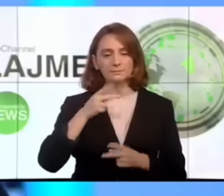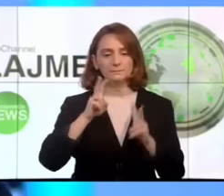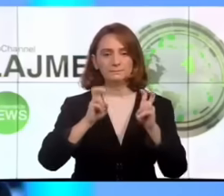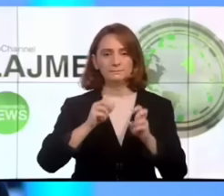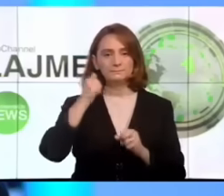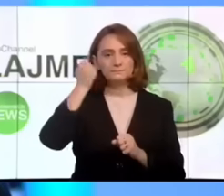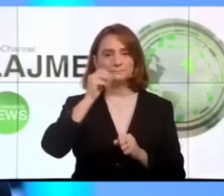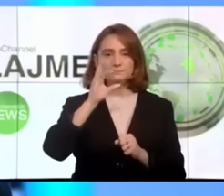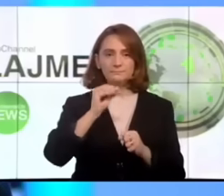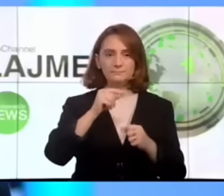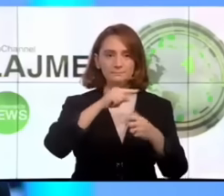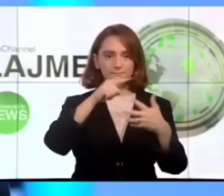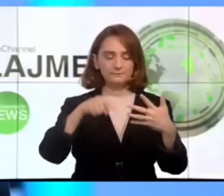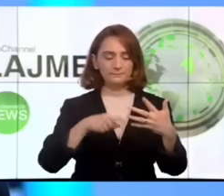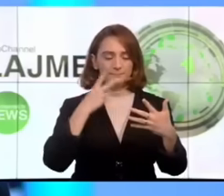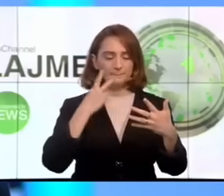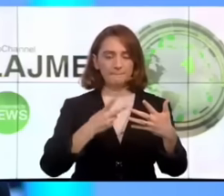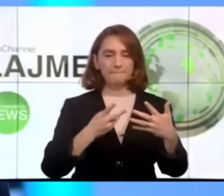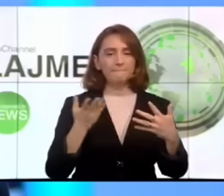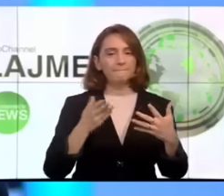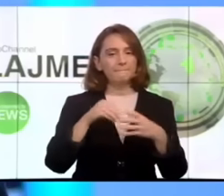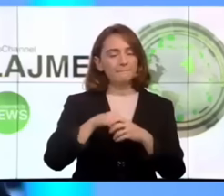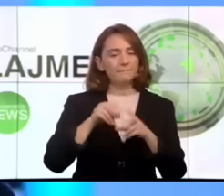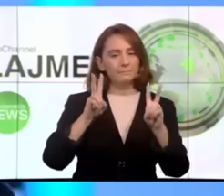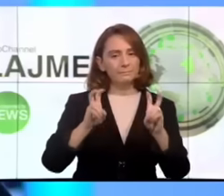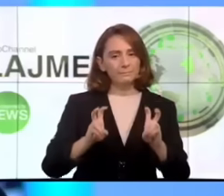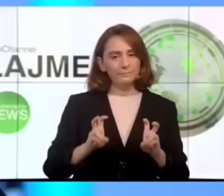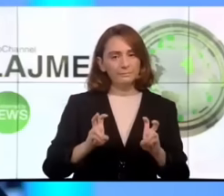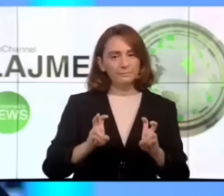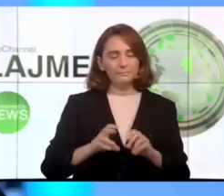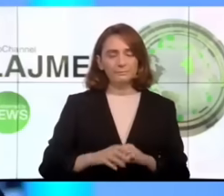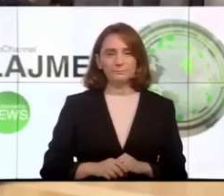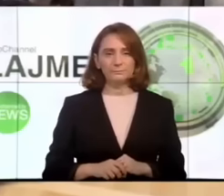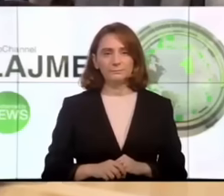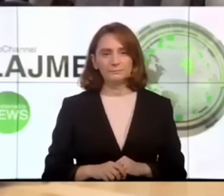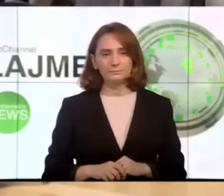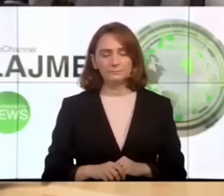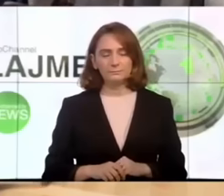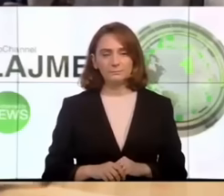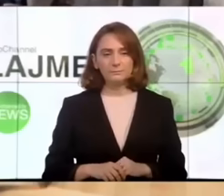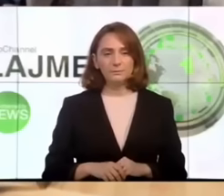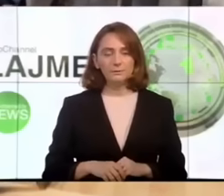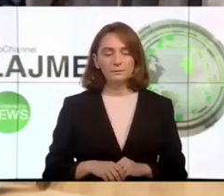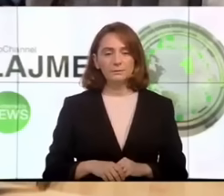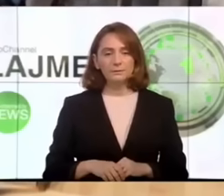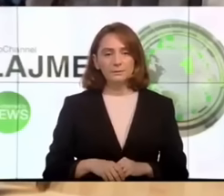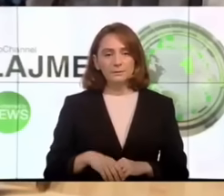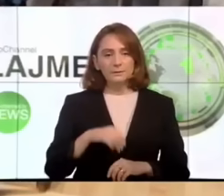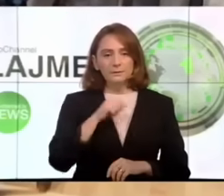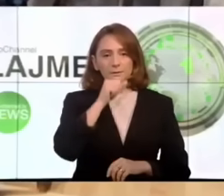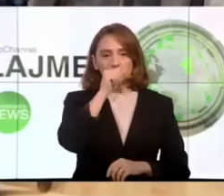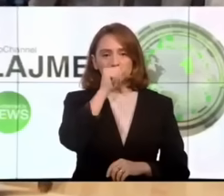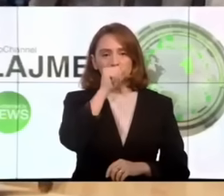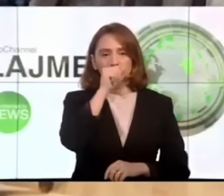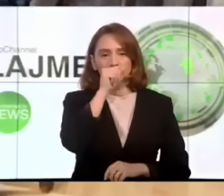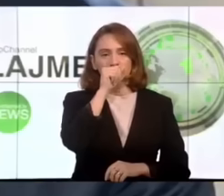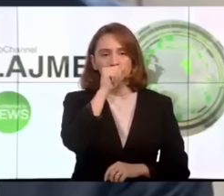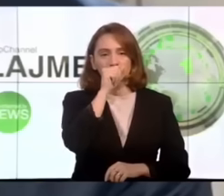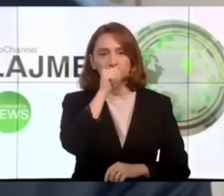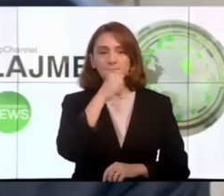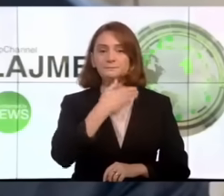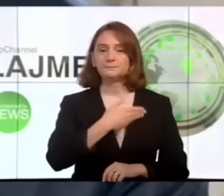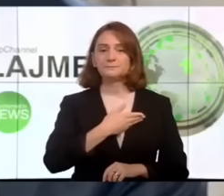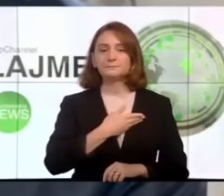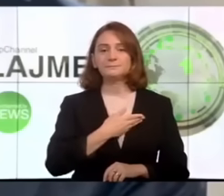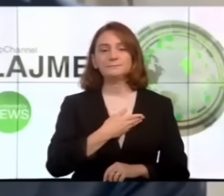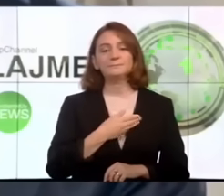Vučić, kryeministri serb ka treguar disa detaje. Kryeministri serb Miloš Vučević pohoi se në